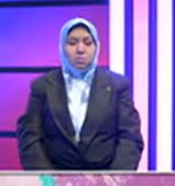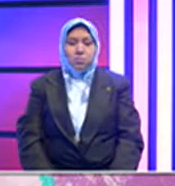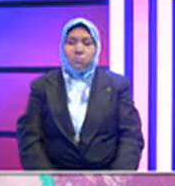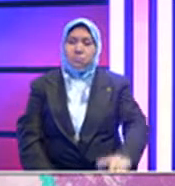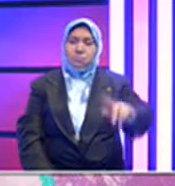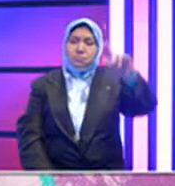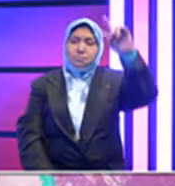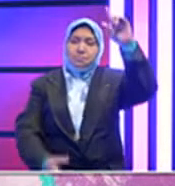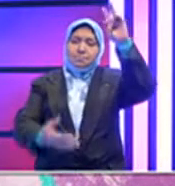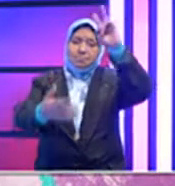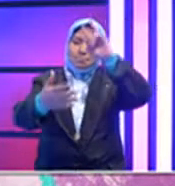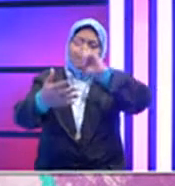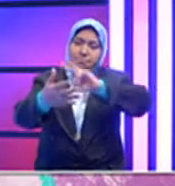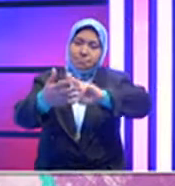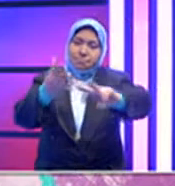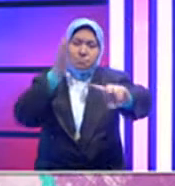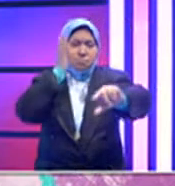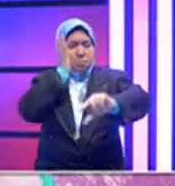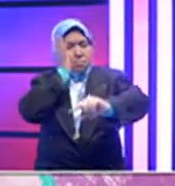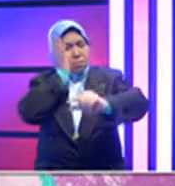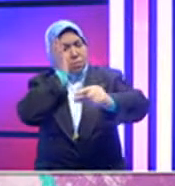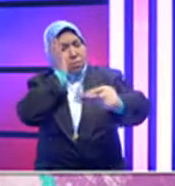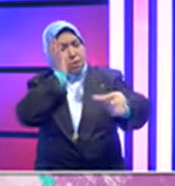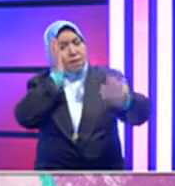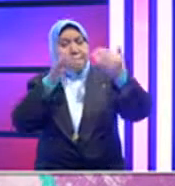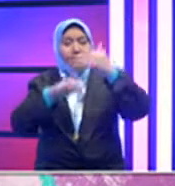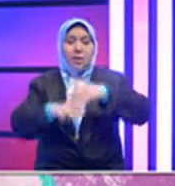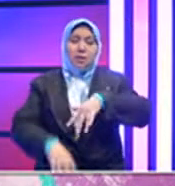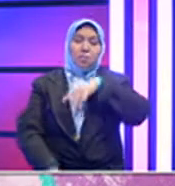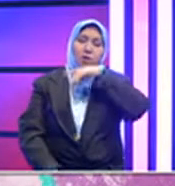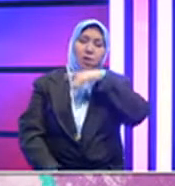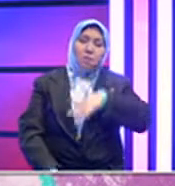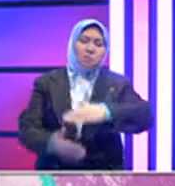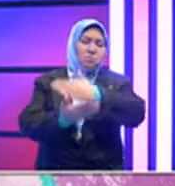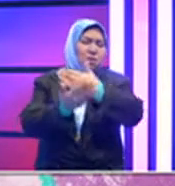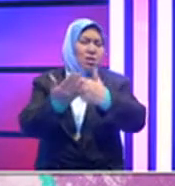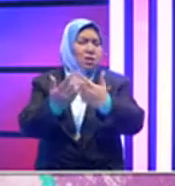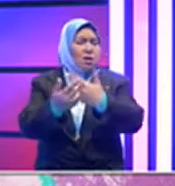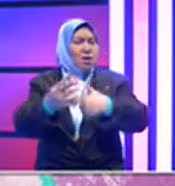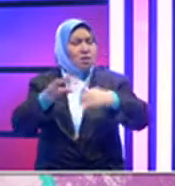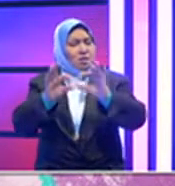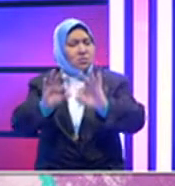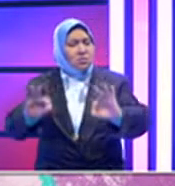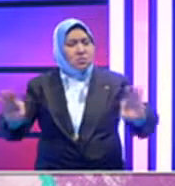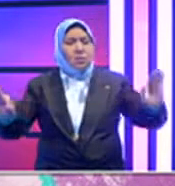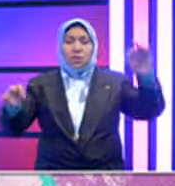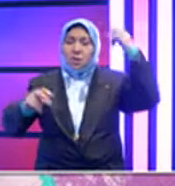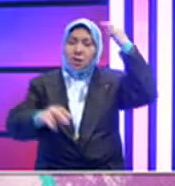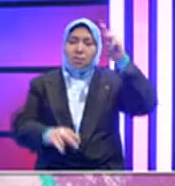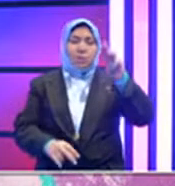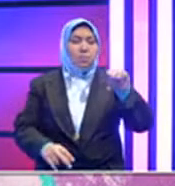Hai nice luar like amilum lebay Musawa